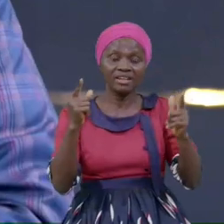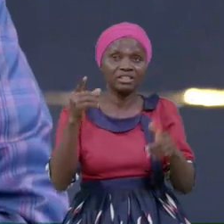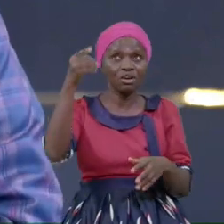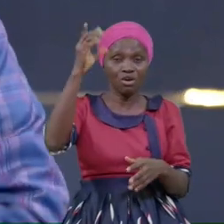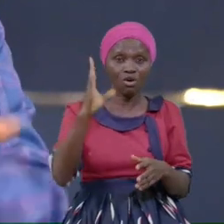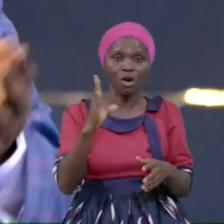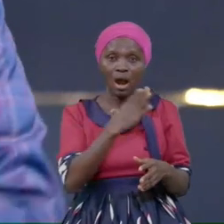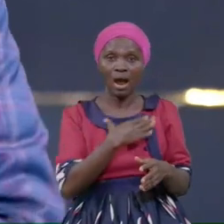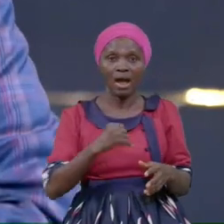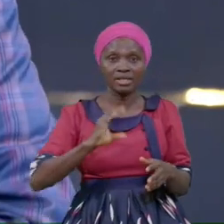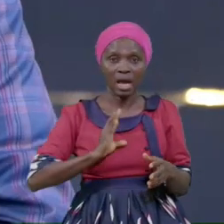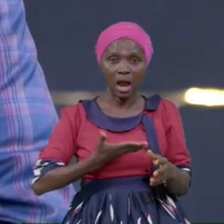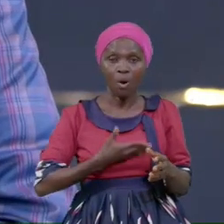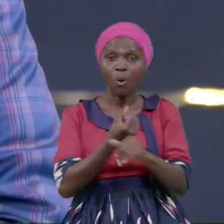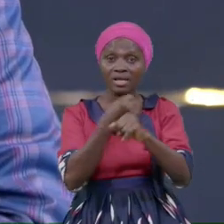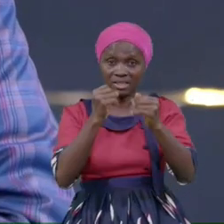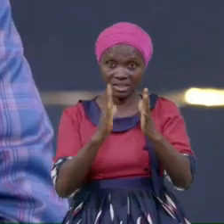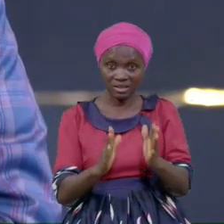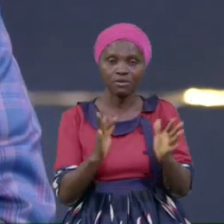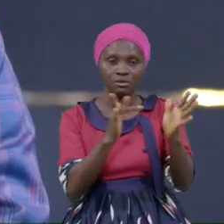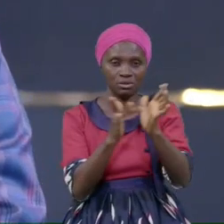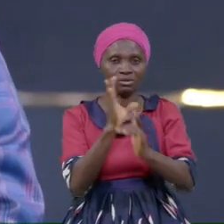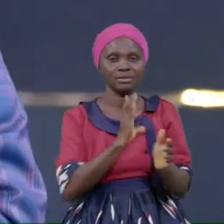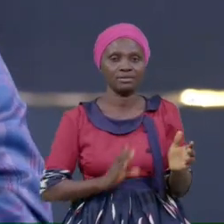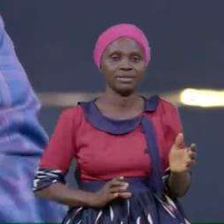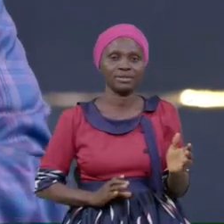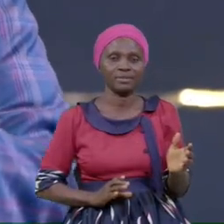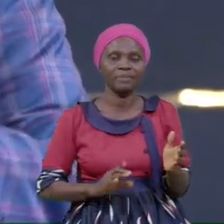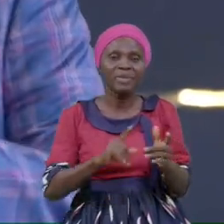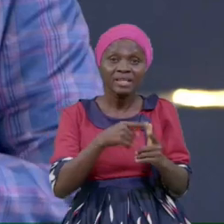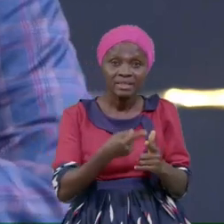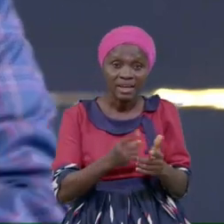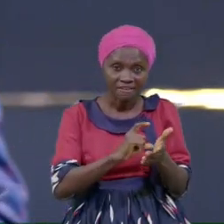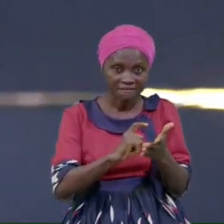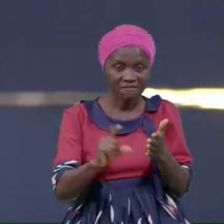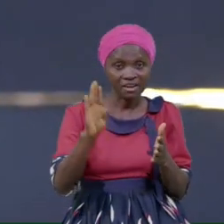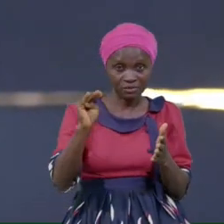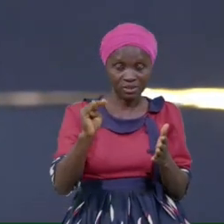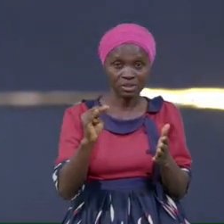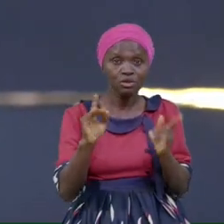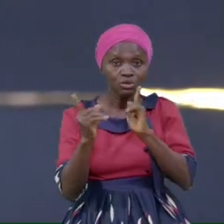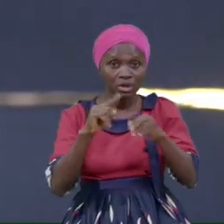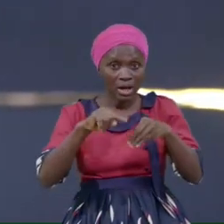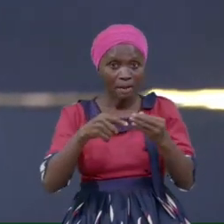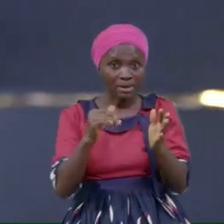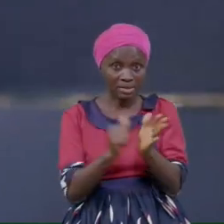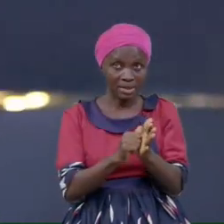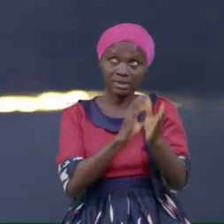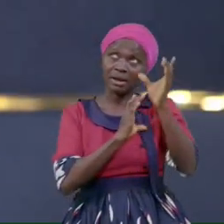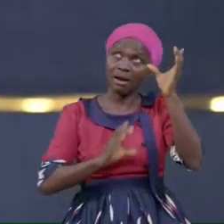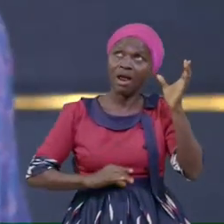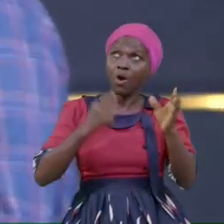Sauveur Jésus-Christ. Verset 14, il parle de ce Christ qui s'est donné lui-même pour